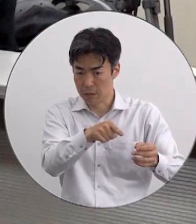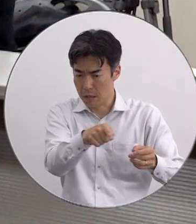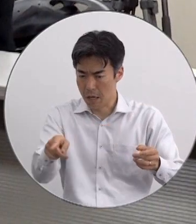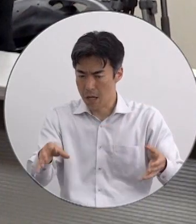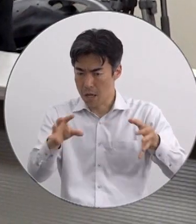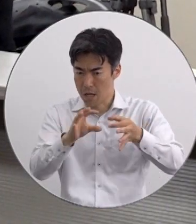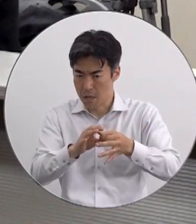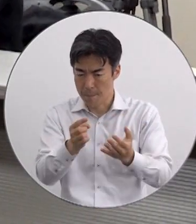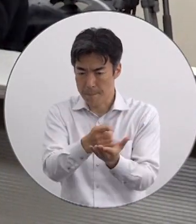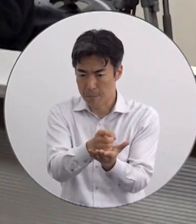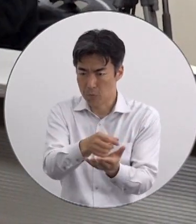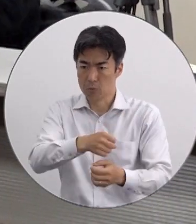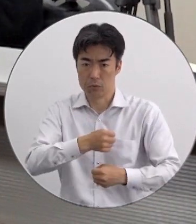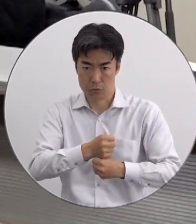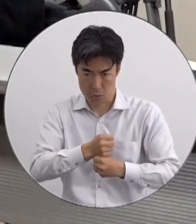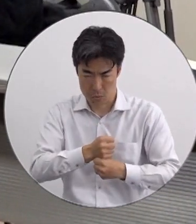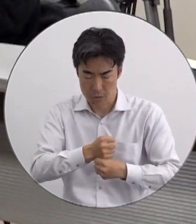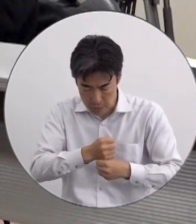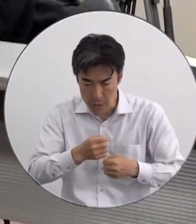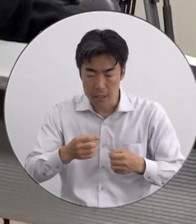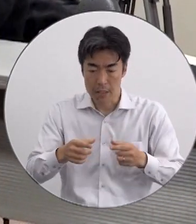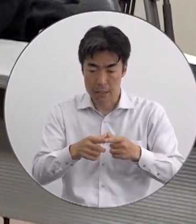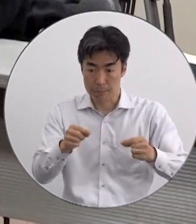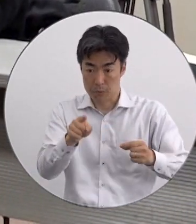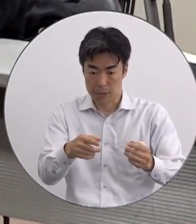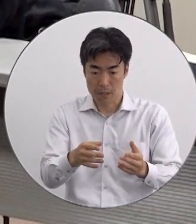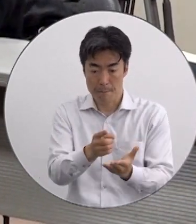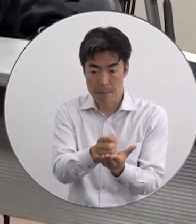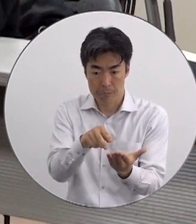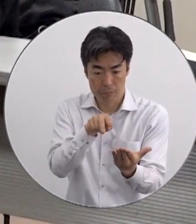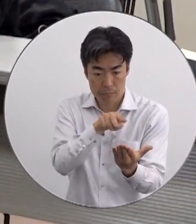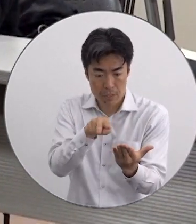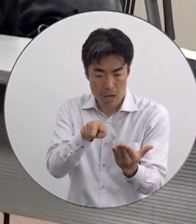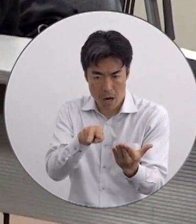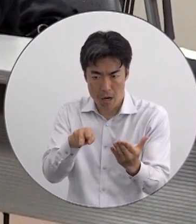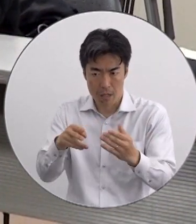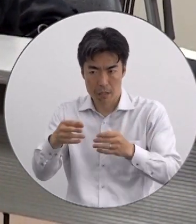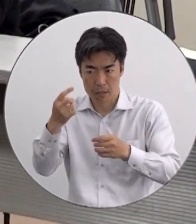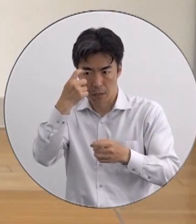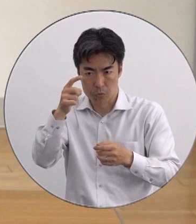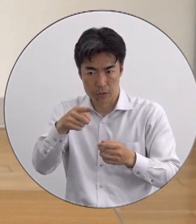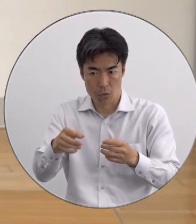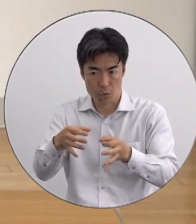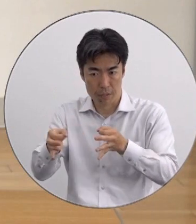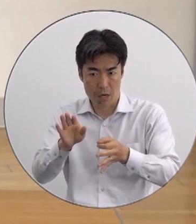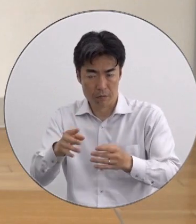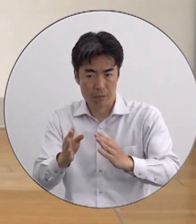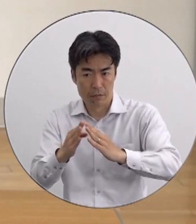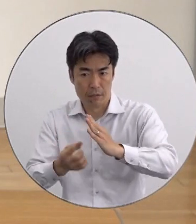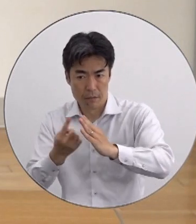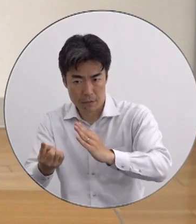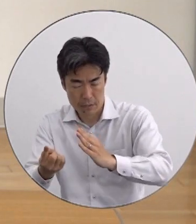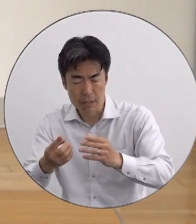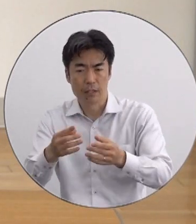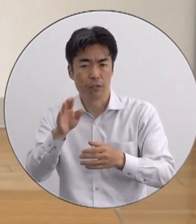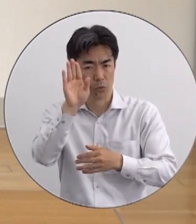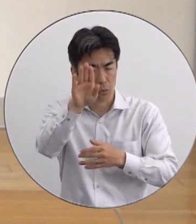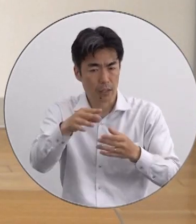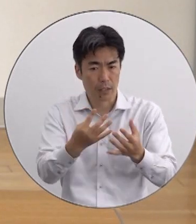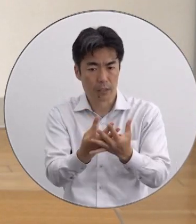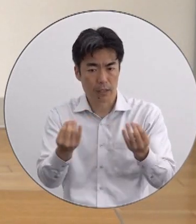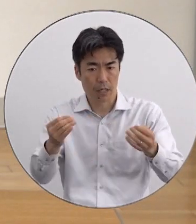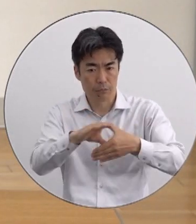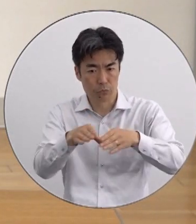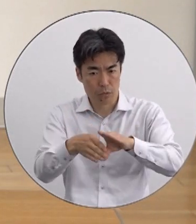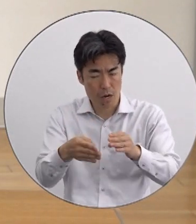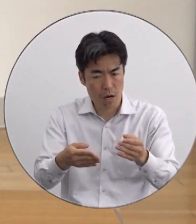まして、日本人が自ら外国の方の方に足を運び、多文化共生社会につながる、そんなことを目指し